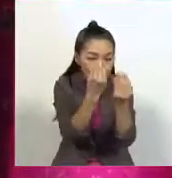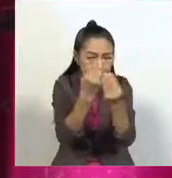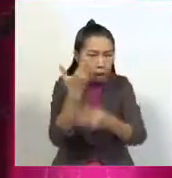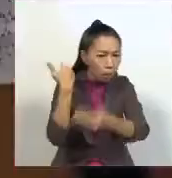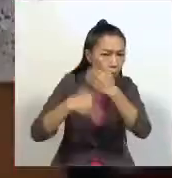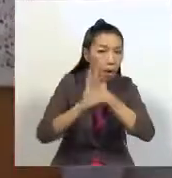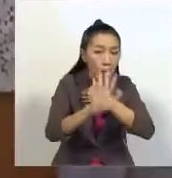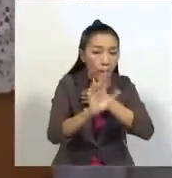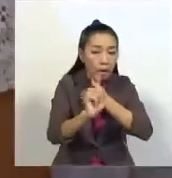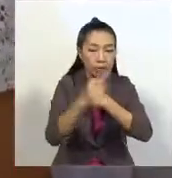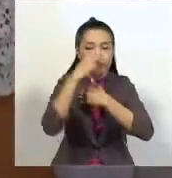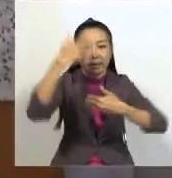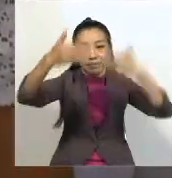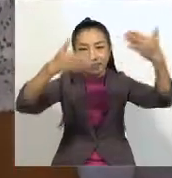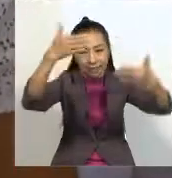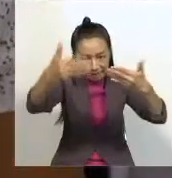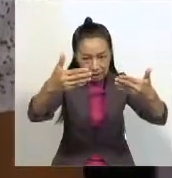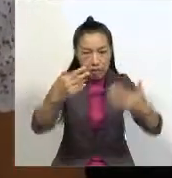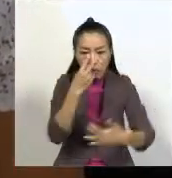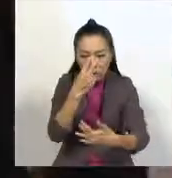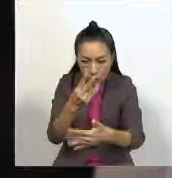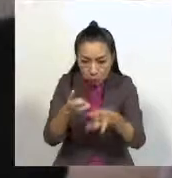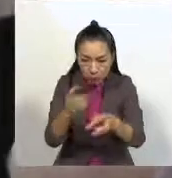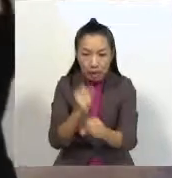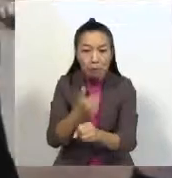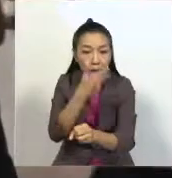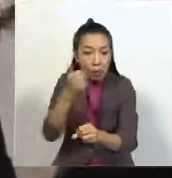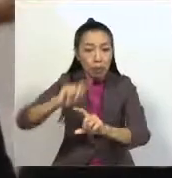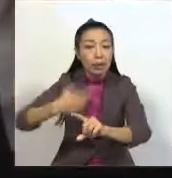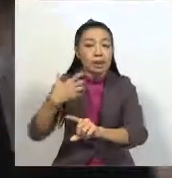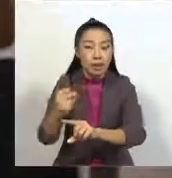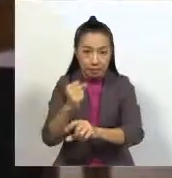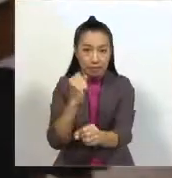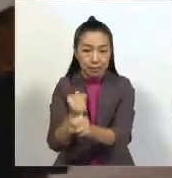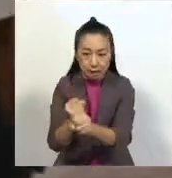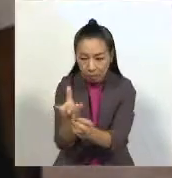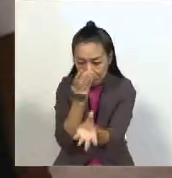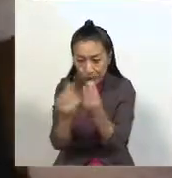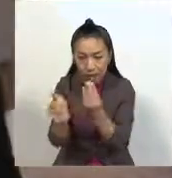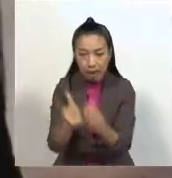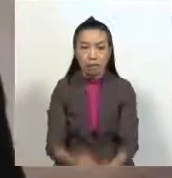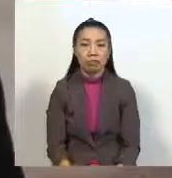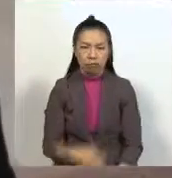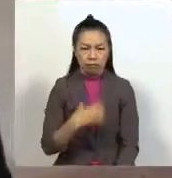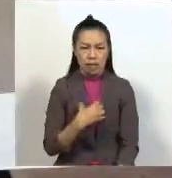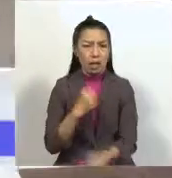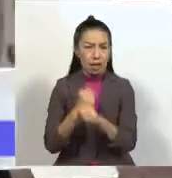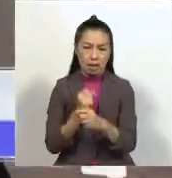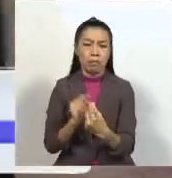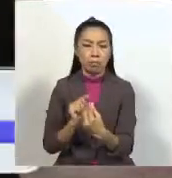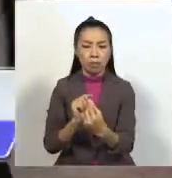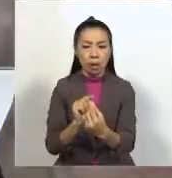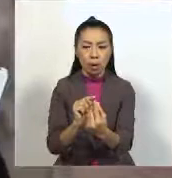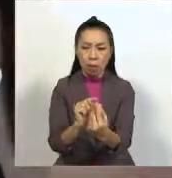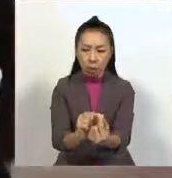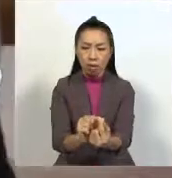มถึงขั้นตอนและวิธีการทำขนมเดือน10 เพื่อให้นะคะเกิดการต่อยอดกันแล้วก็ทุกเ